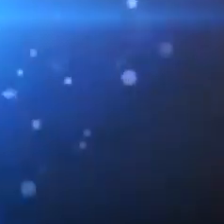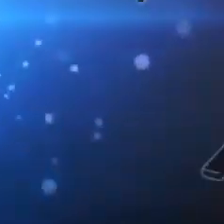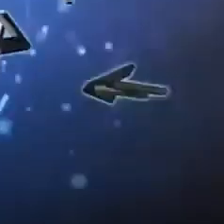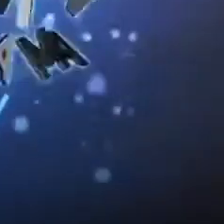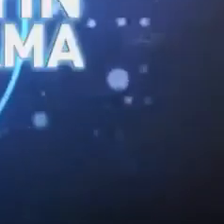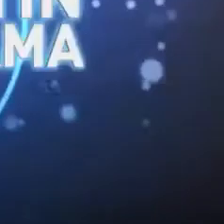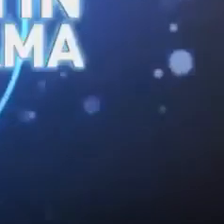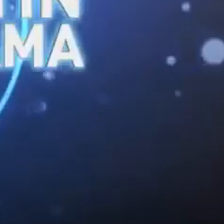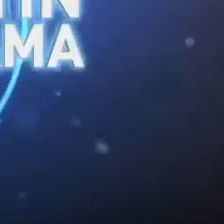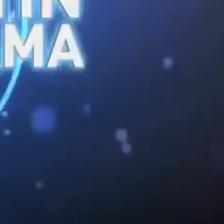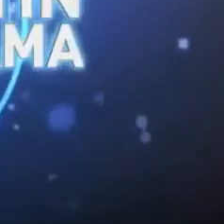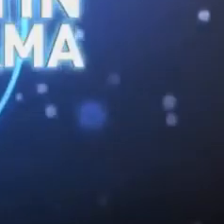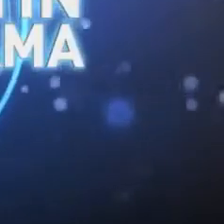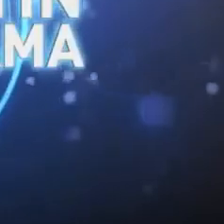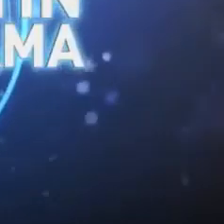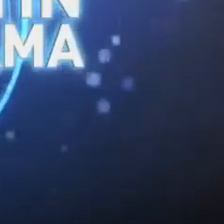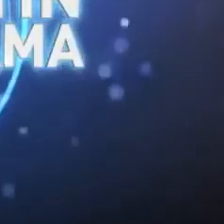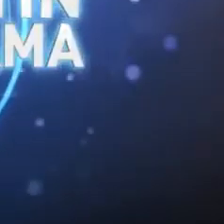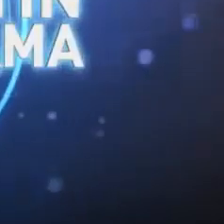yang